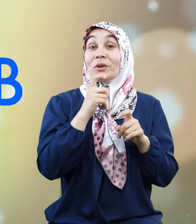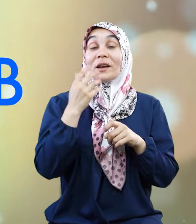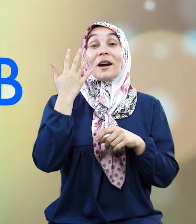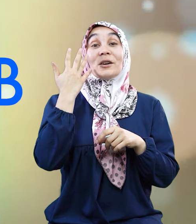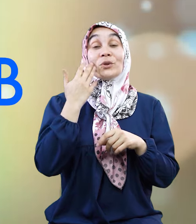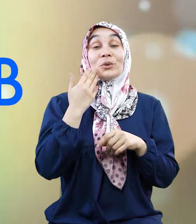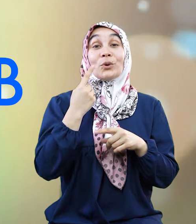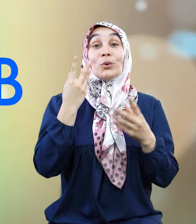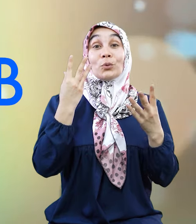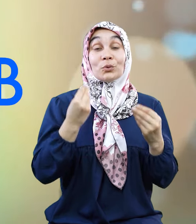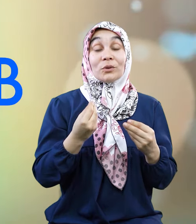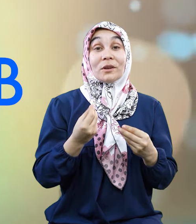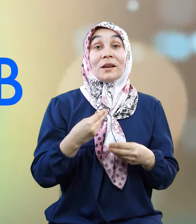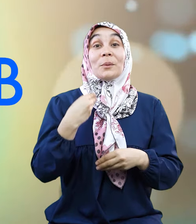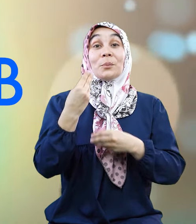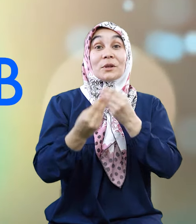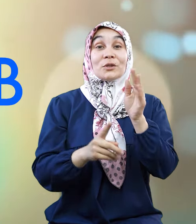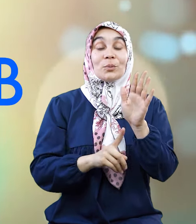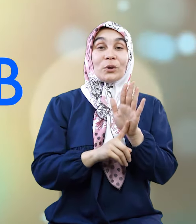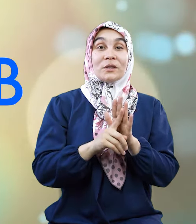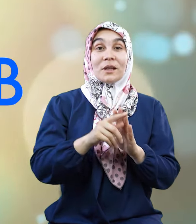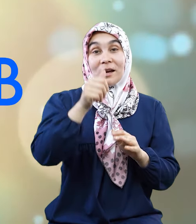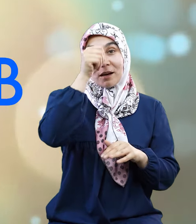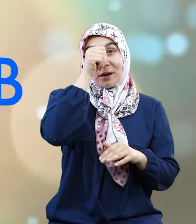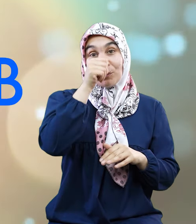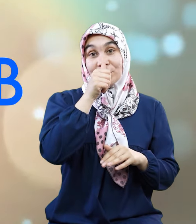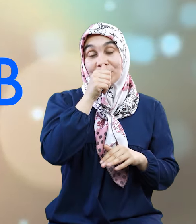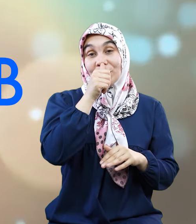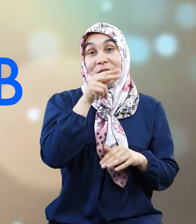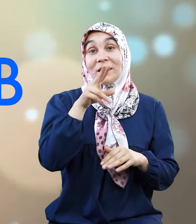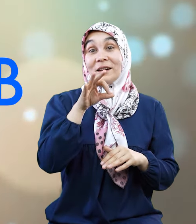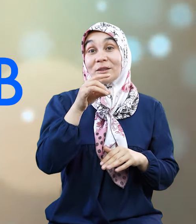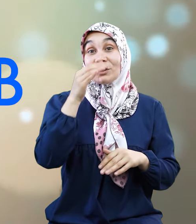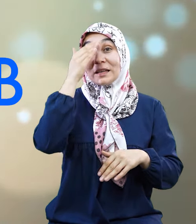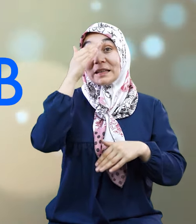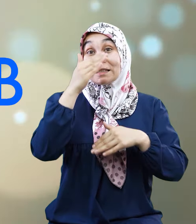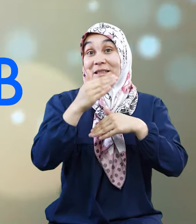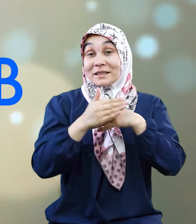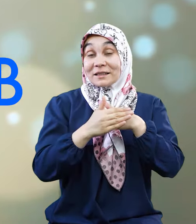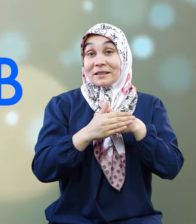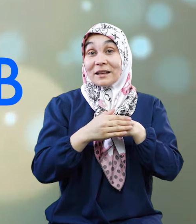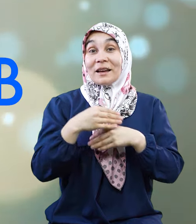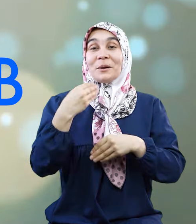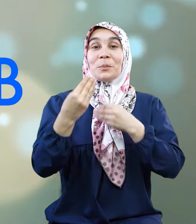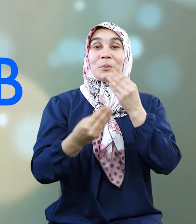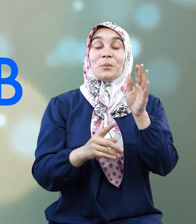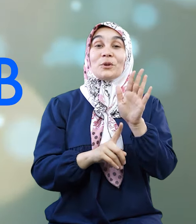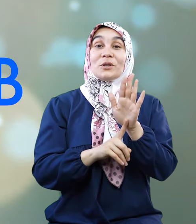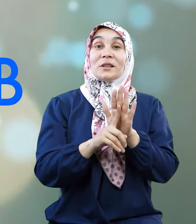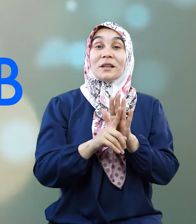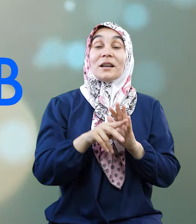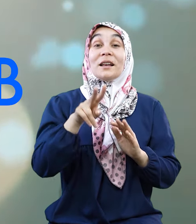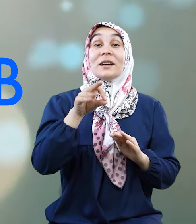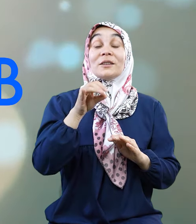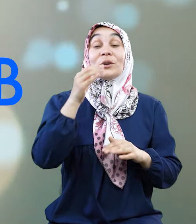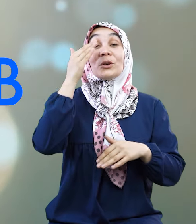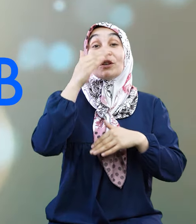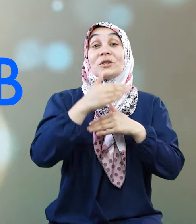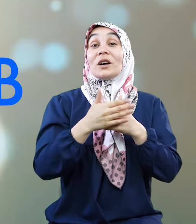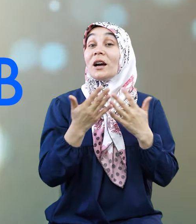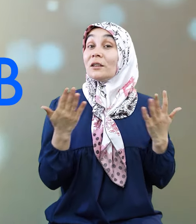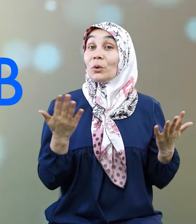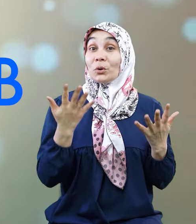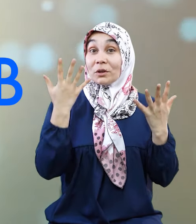va qaysi kuni nozil bo'lgan? Ramazon oyining Laylatul Qadr kechasida nozil bo'lgan. Laylatul Qadr